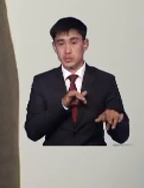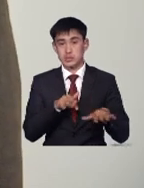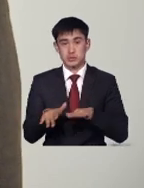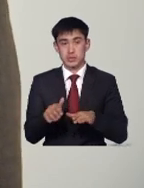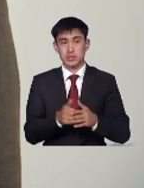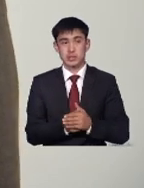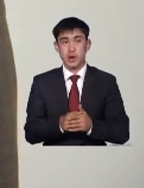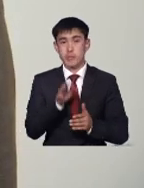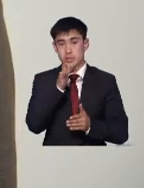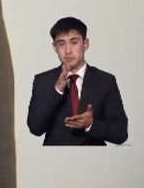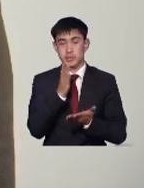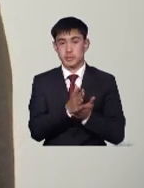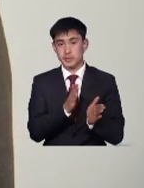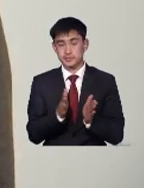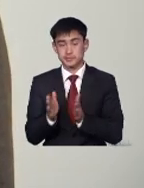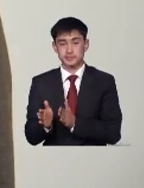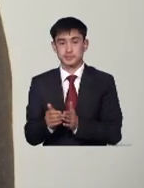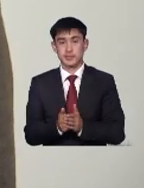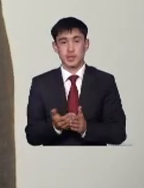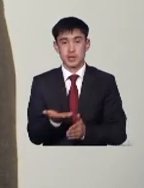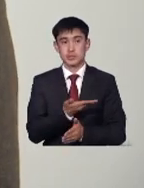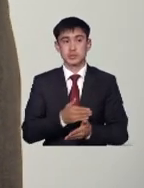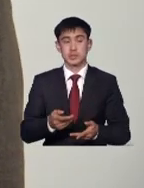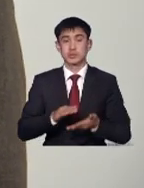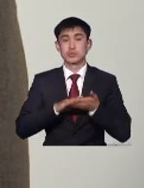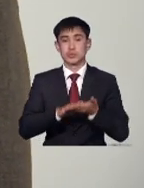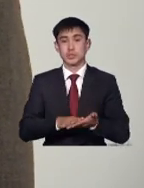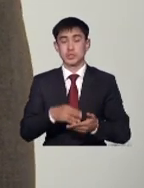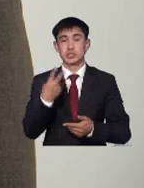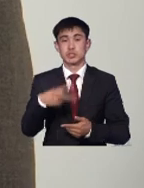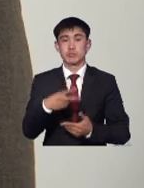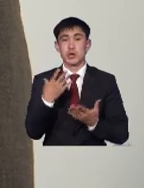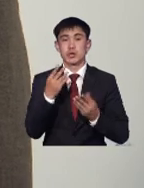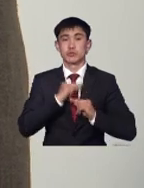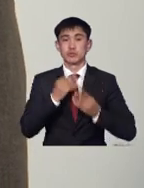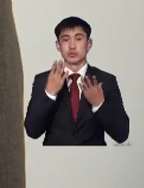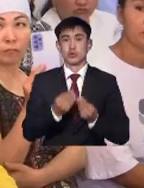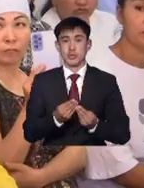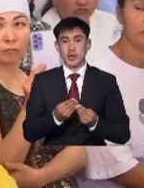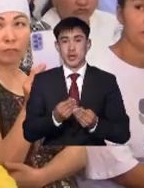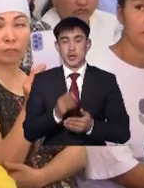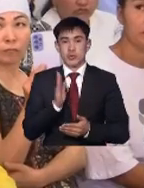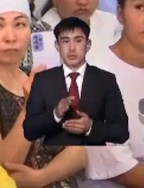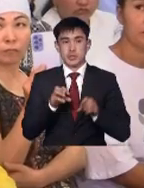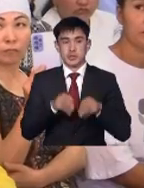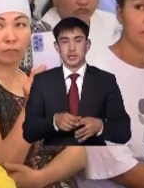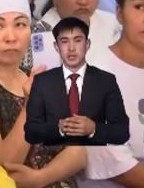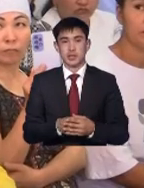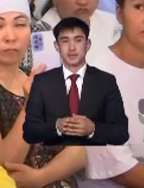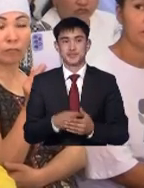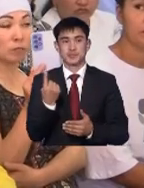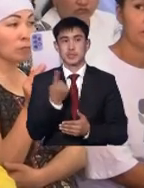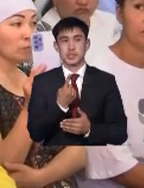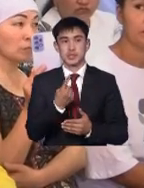не мерзімдері бар. Бізге түскеннен бері, мысалы, 20 жұмыс күн ішінде тәртіпті қаралу керек. Ең бірінші болып тәртіптік